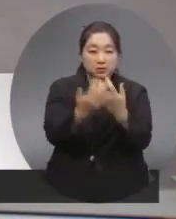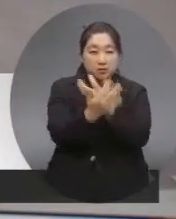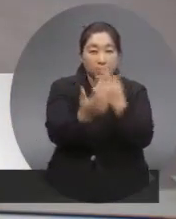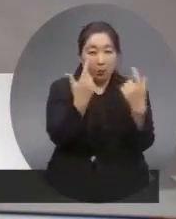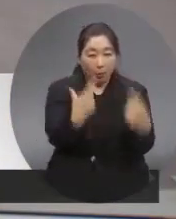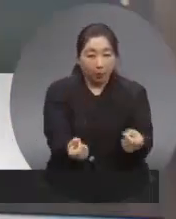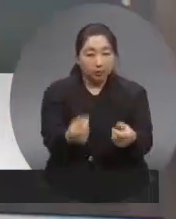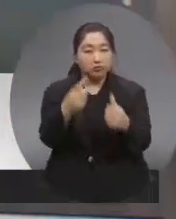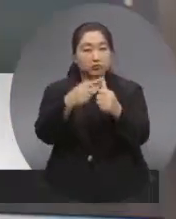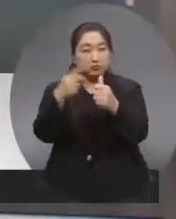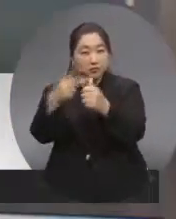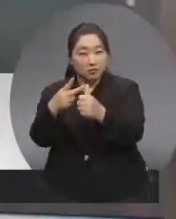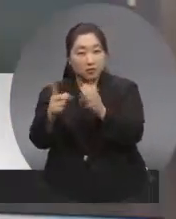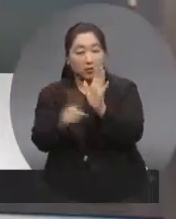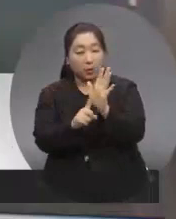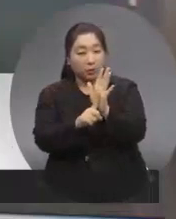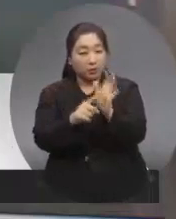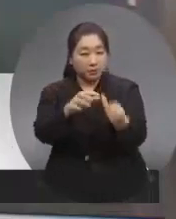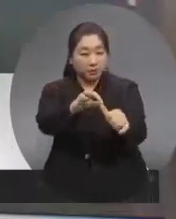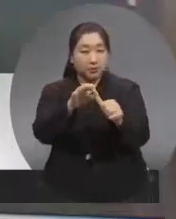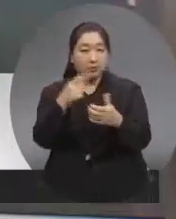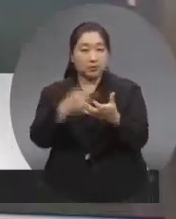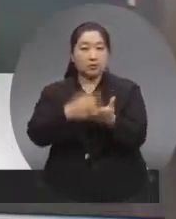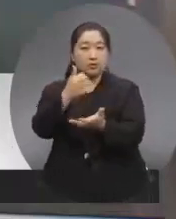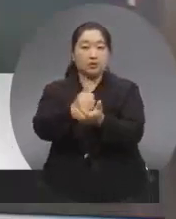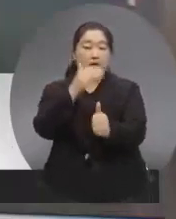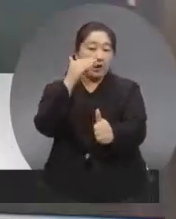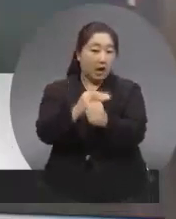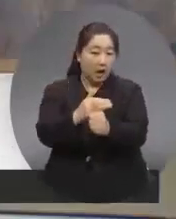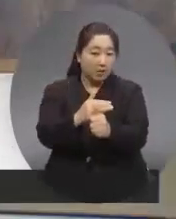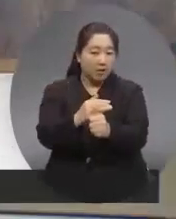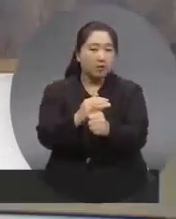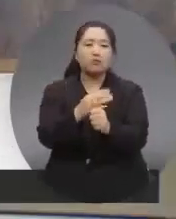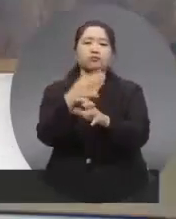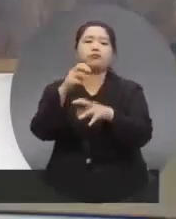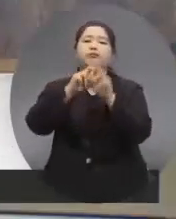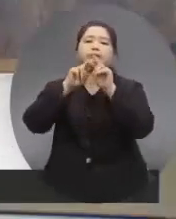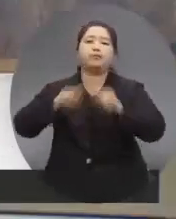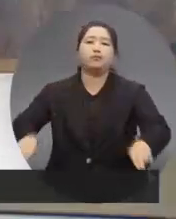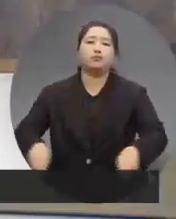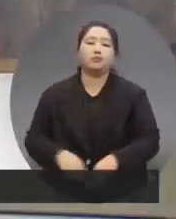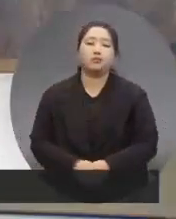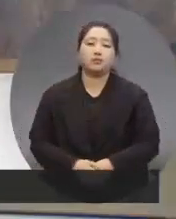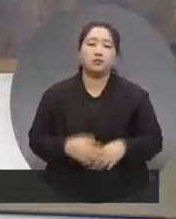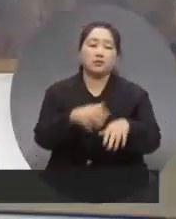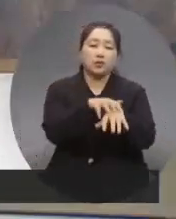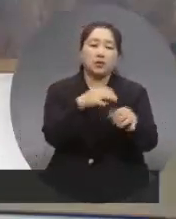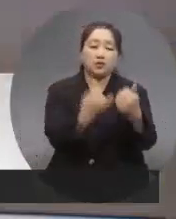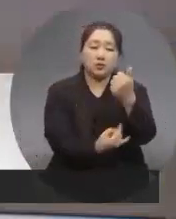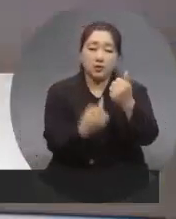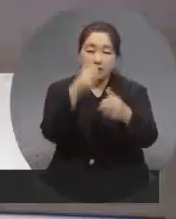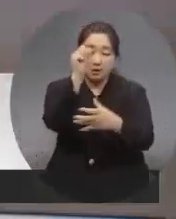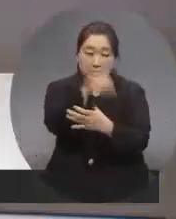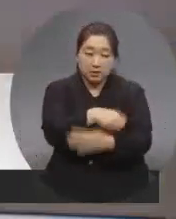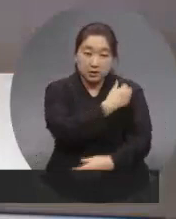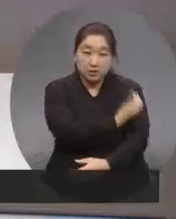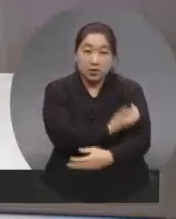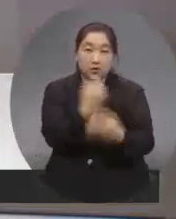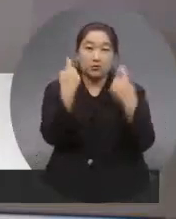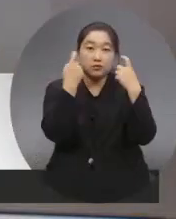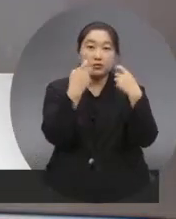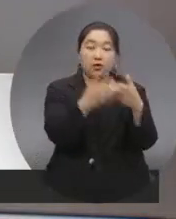공모로 뽑은 사무총장을 해임하려다 총회가 결국 무산됐습니다 조직의 승인권을 가진